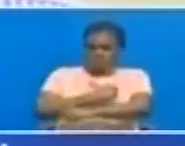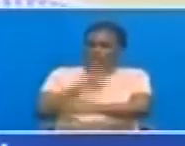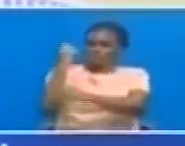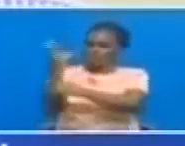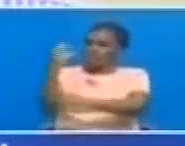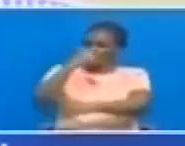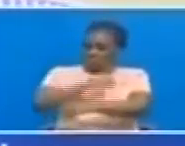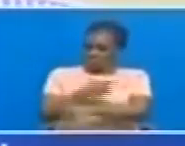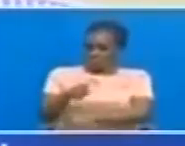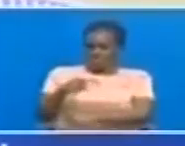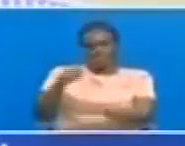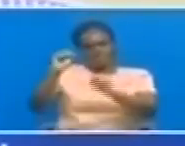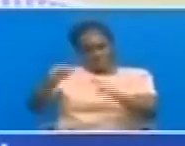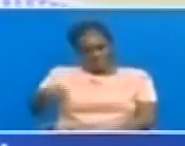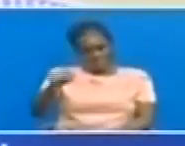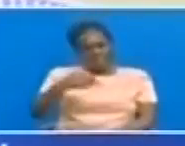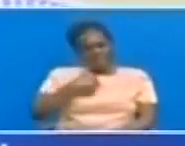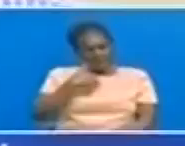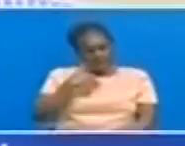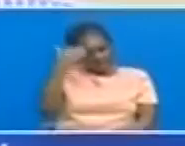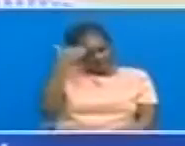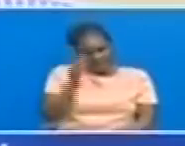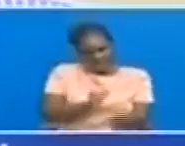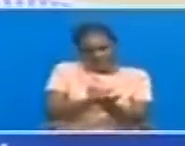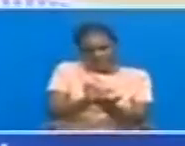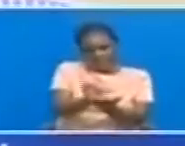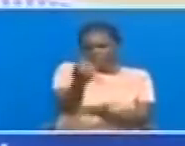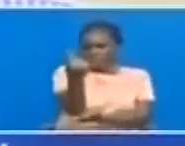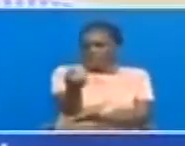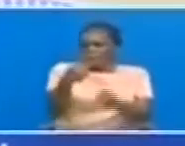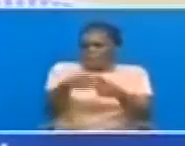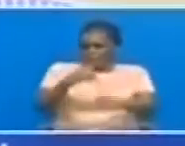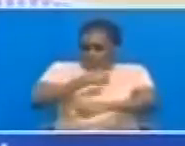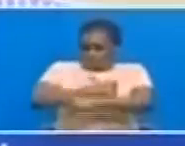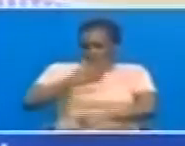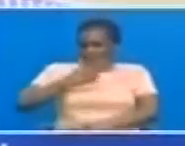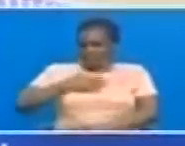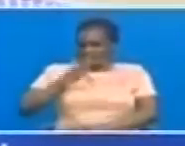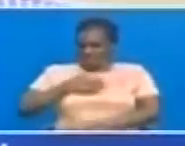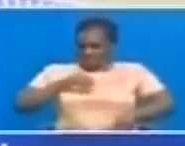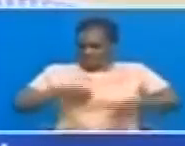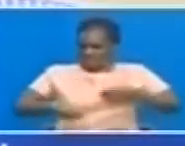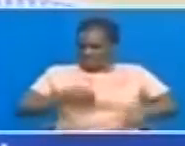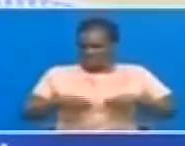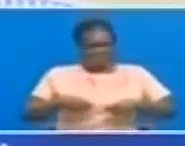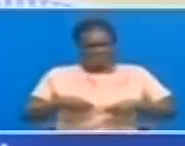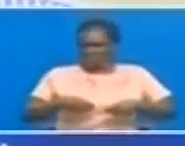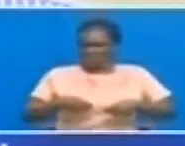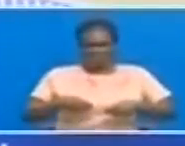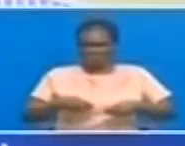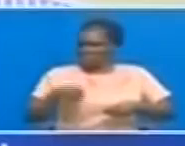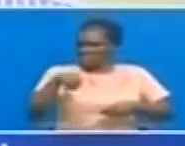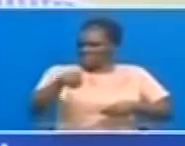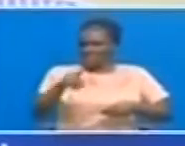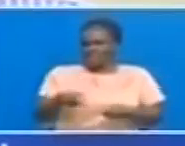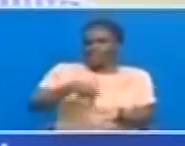Secondary education, yes, tunajua kunakuwa na subsidization. Lakini shule zetu, zile shule ambazo walemavu wanapitia, wanakuwa na extra